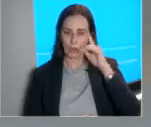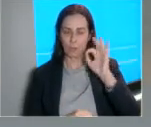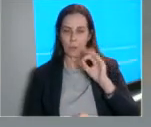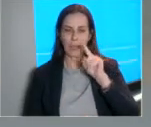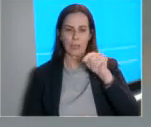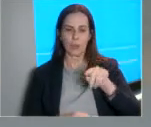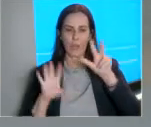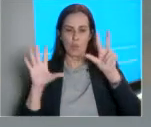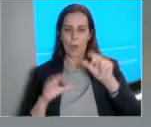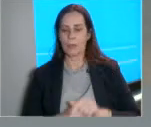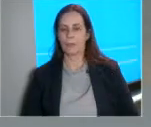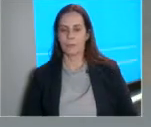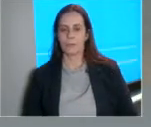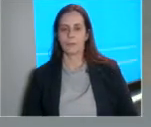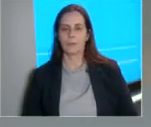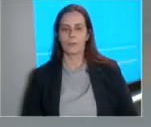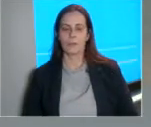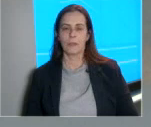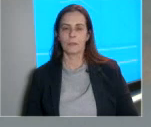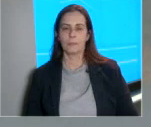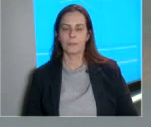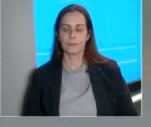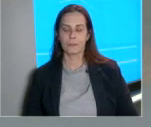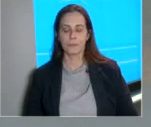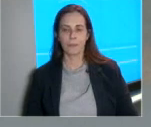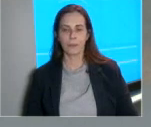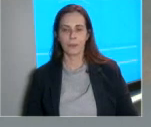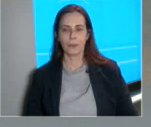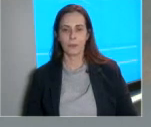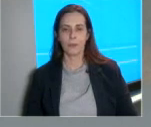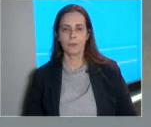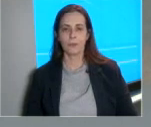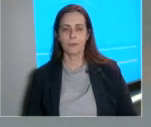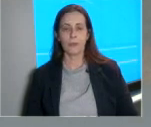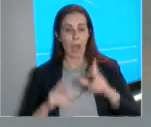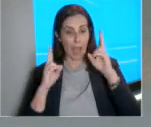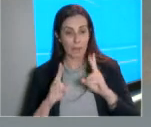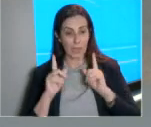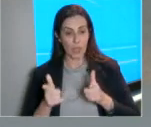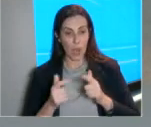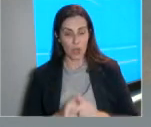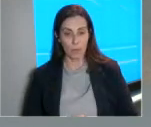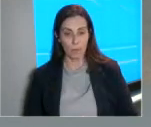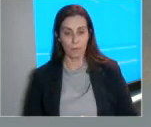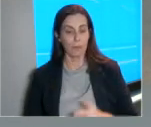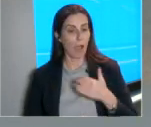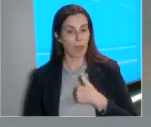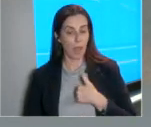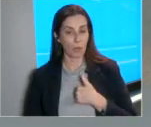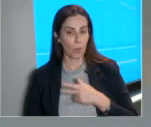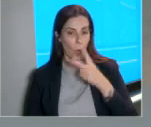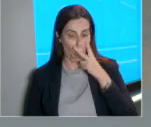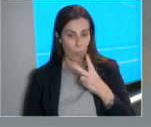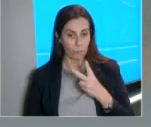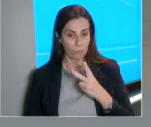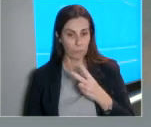מה זה 1.8, אבל לא ניכנס לזה עכשיו. טוב, ניר, הפסקת אש, אנחנו רואים